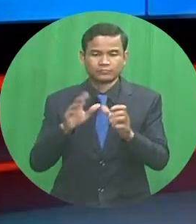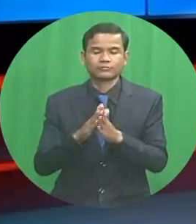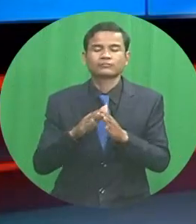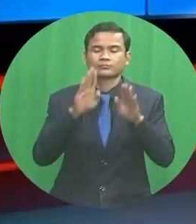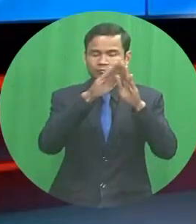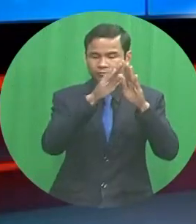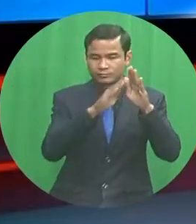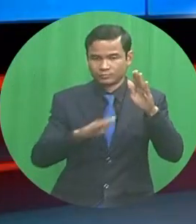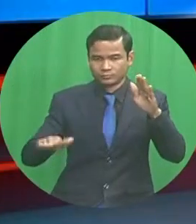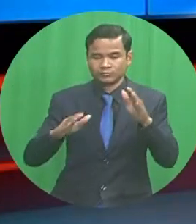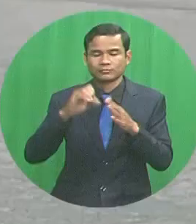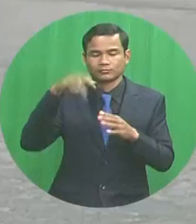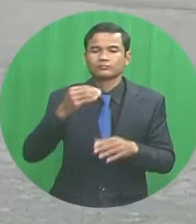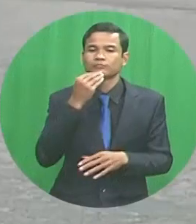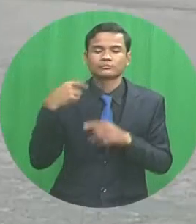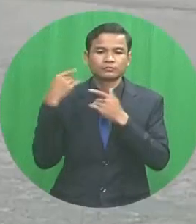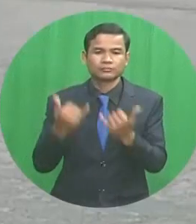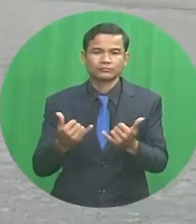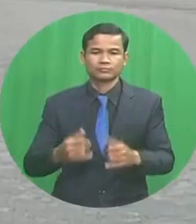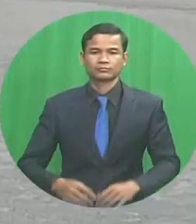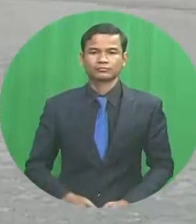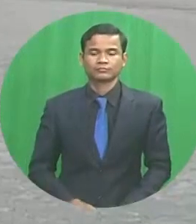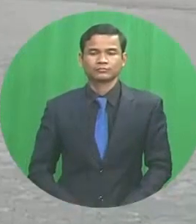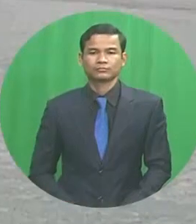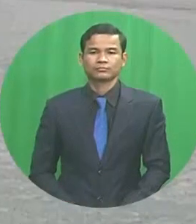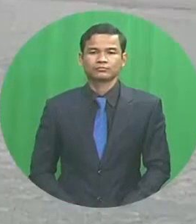លងភ្នំកាលពីថ្ងៃអង្គារមក